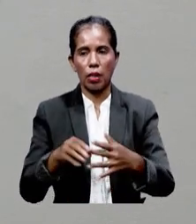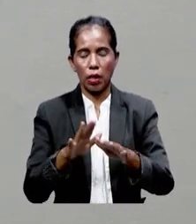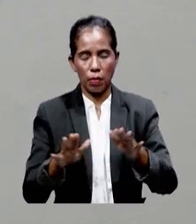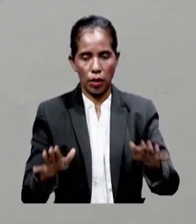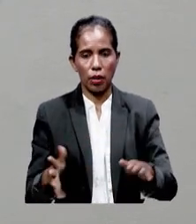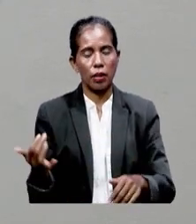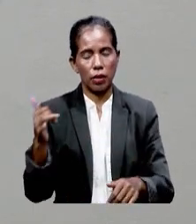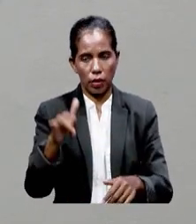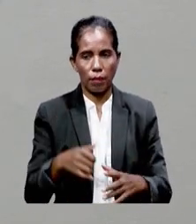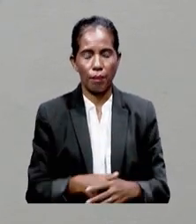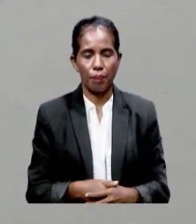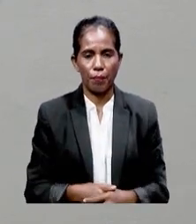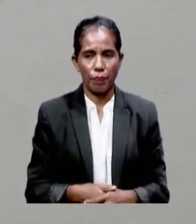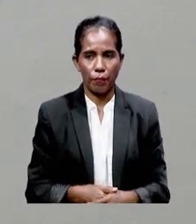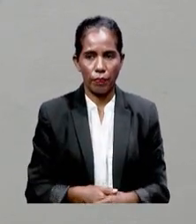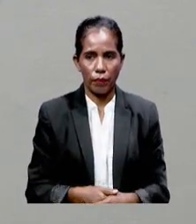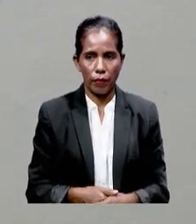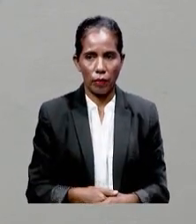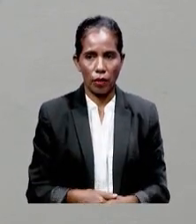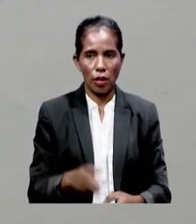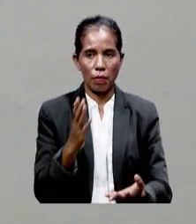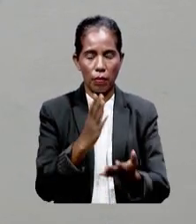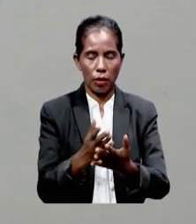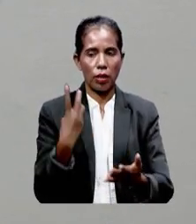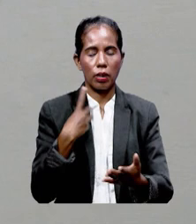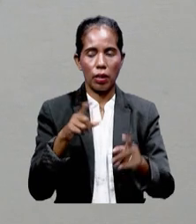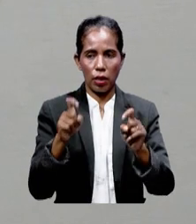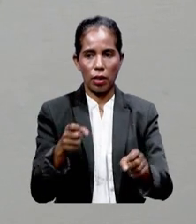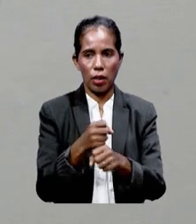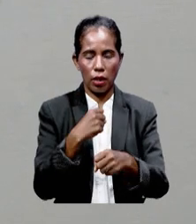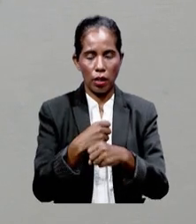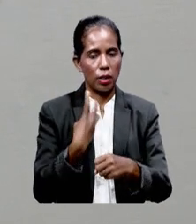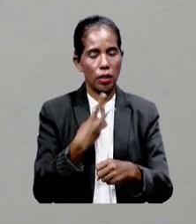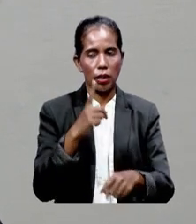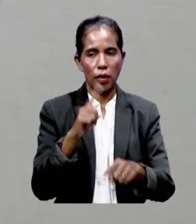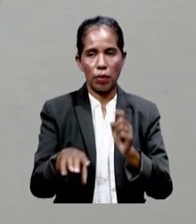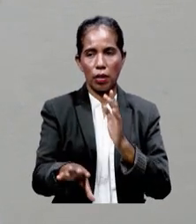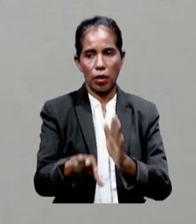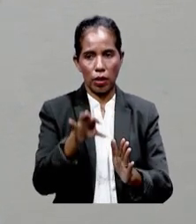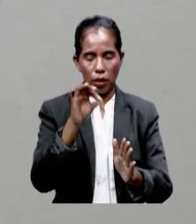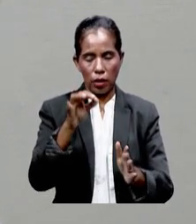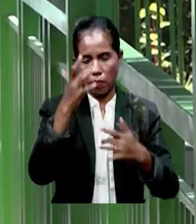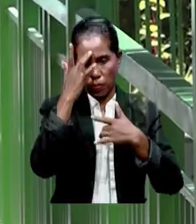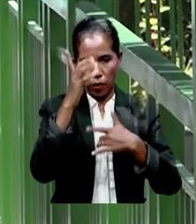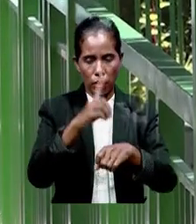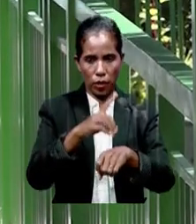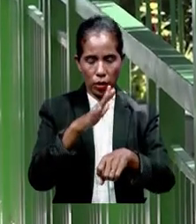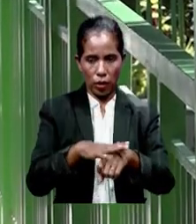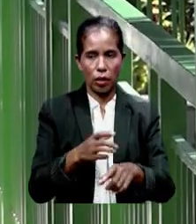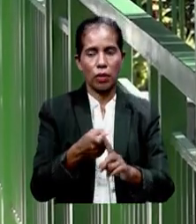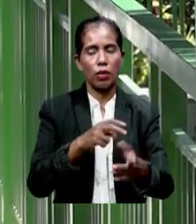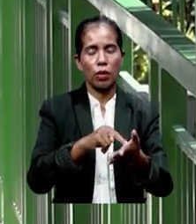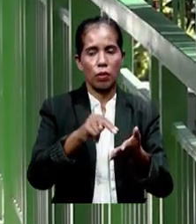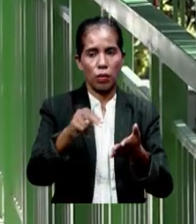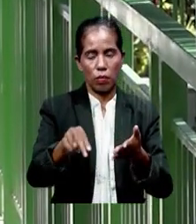loron ya nemak medidas preventivas nebel mak tenke halo parodita lavele hetan dengue Husi número